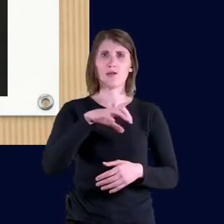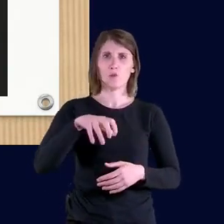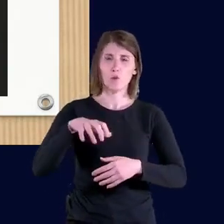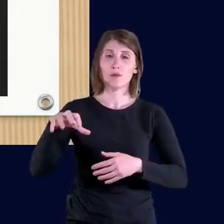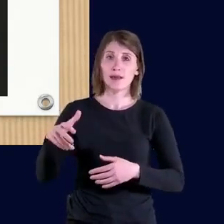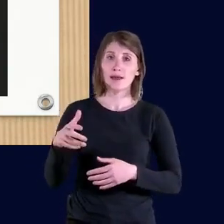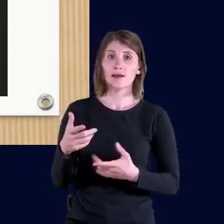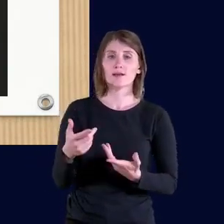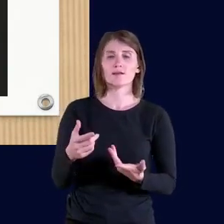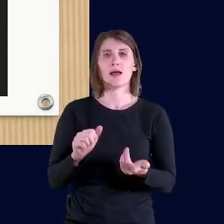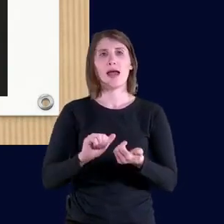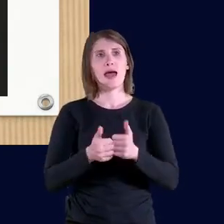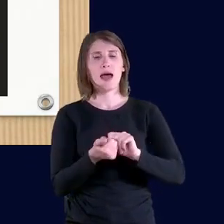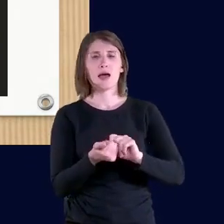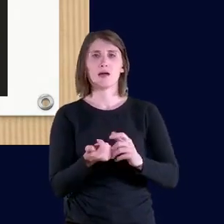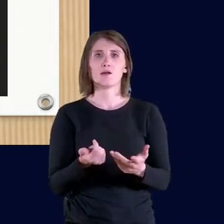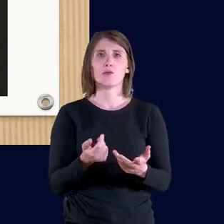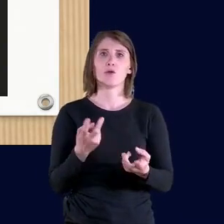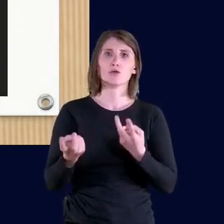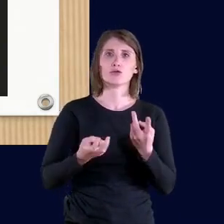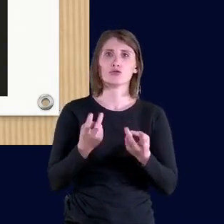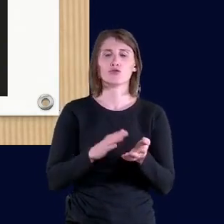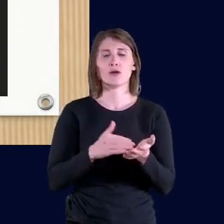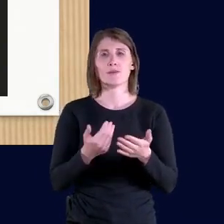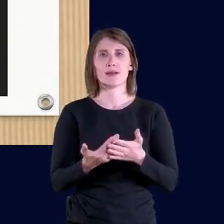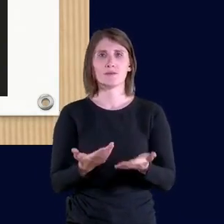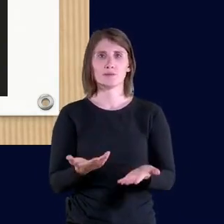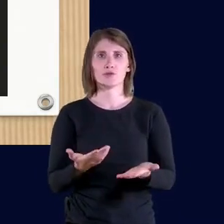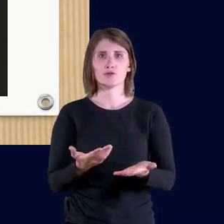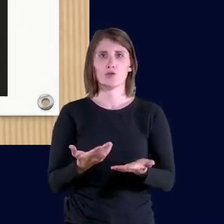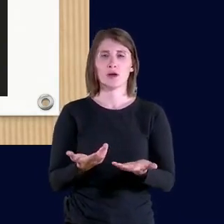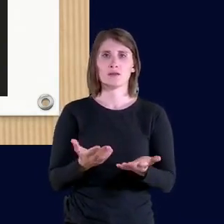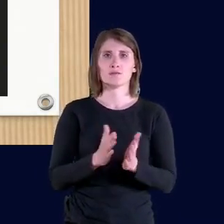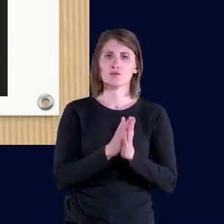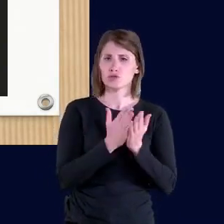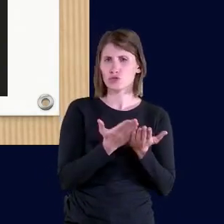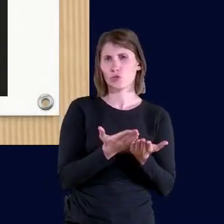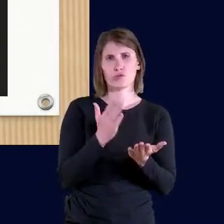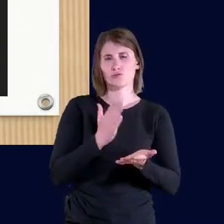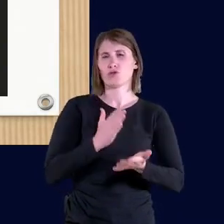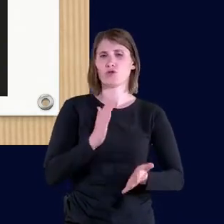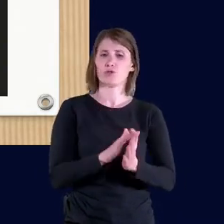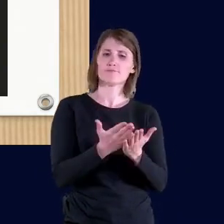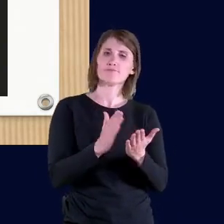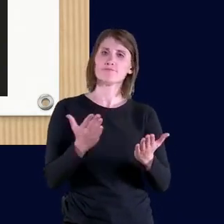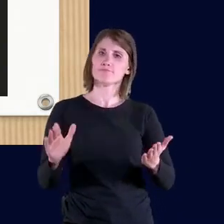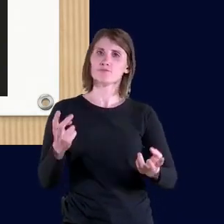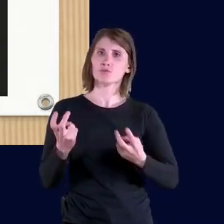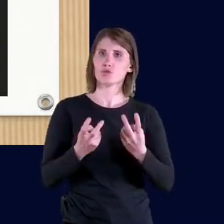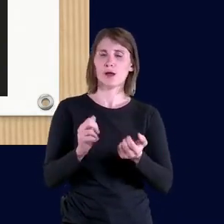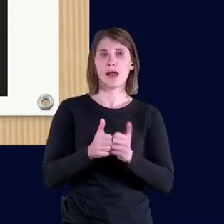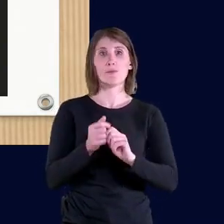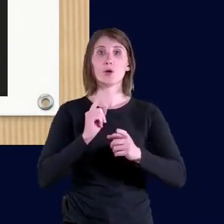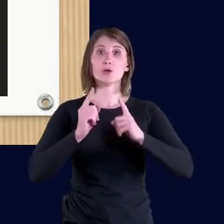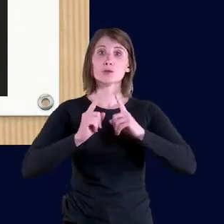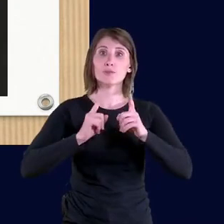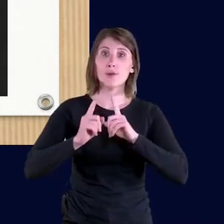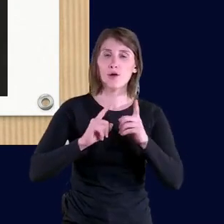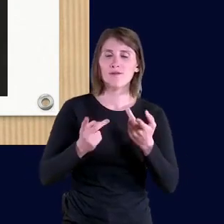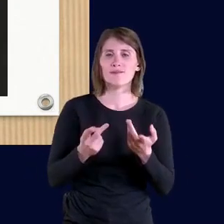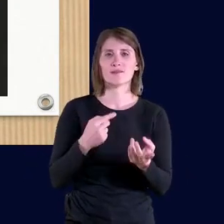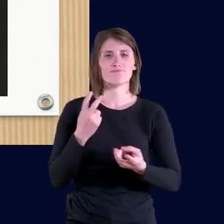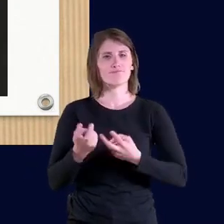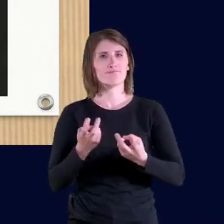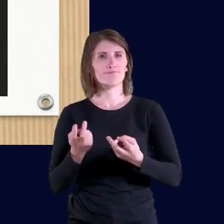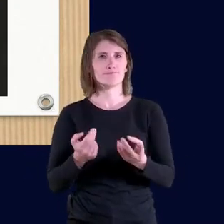możemy sobie podzielić że nie wiem W pewnym momencie chcemy wykorzystać tylko książki jakieś rozmowy są